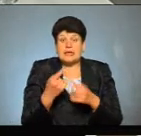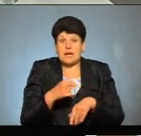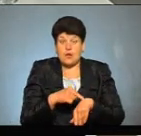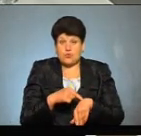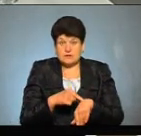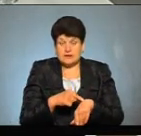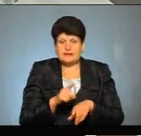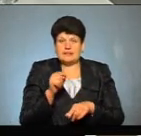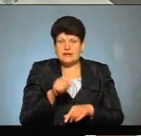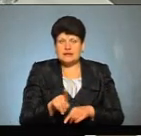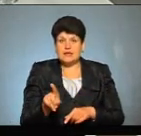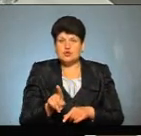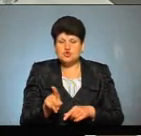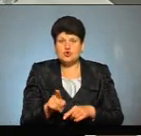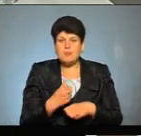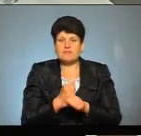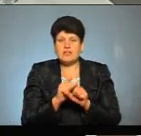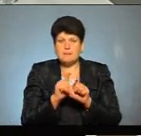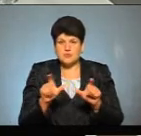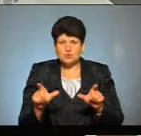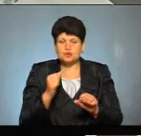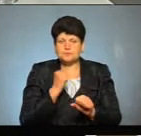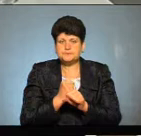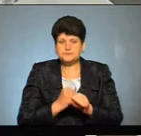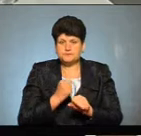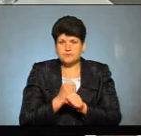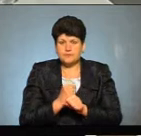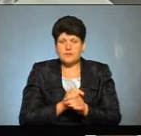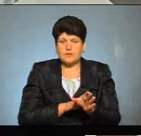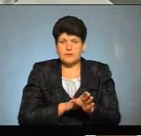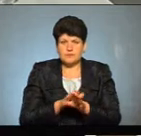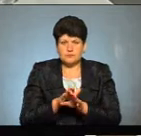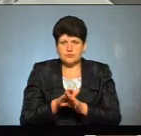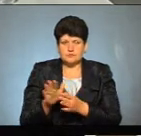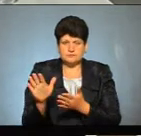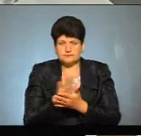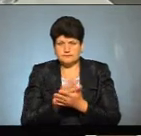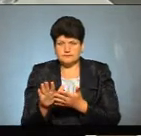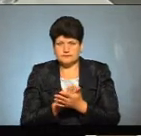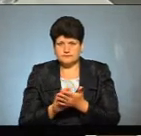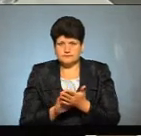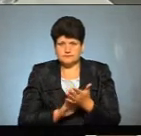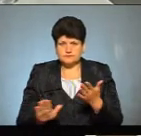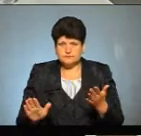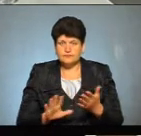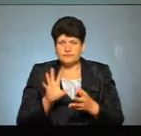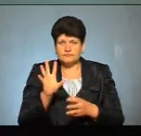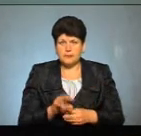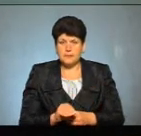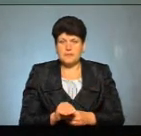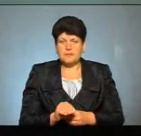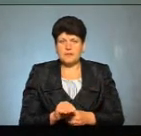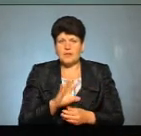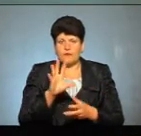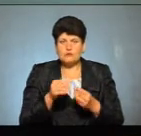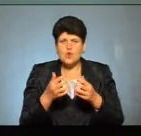на те, щоб в лабораторії провести генеральне прибирання, дезінфекцію, стерилізацію